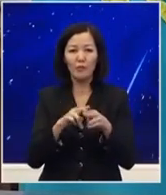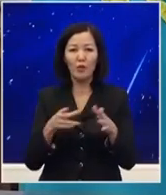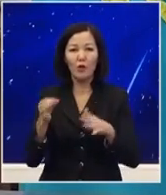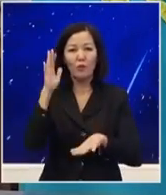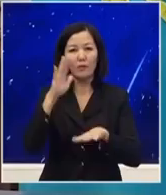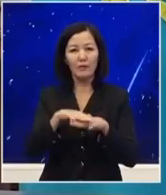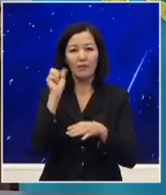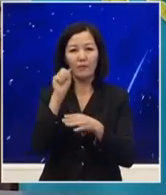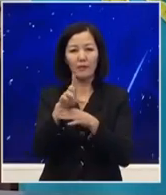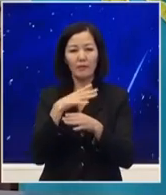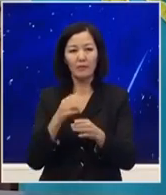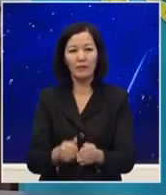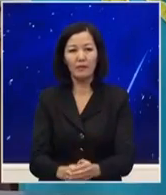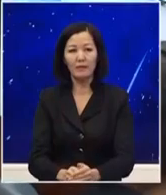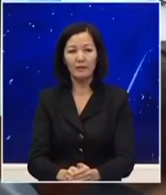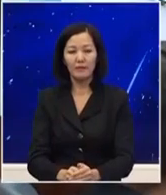облыс әкіміне тапсырды.